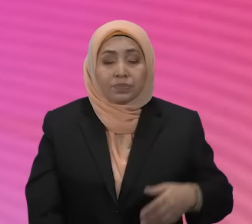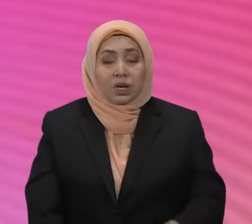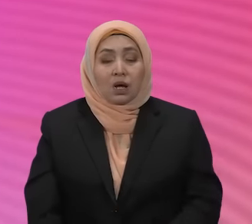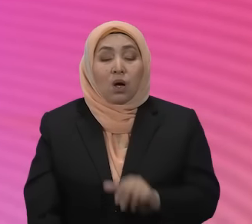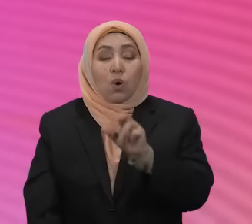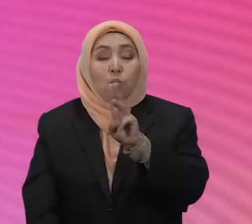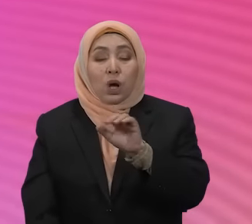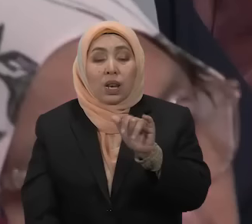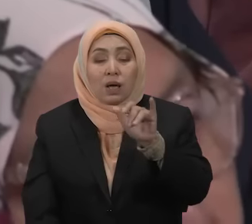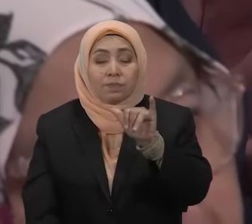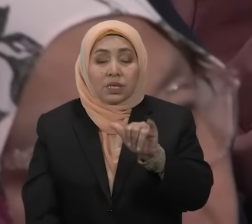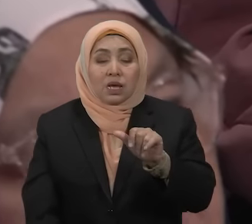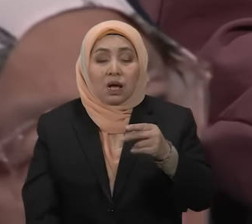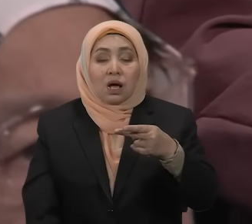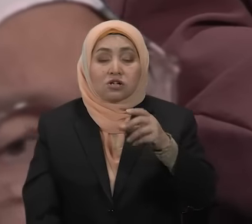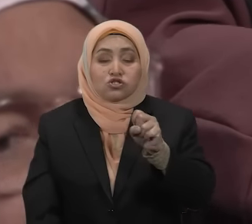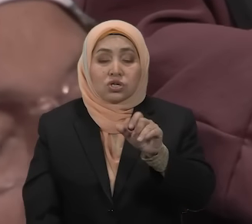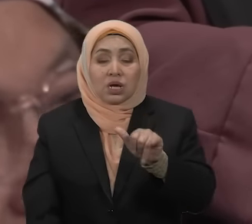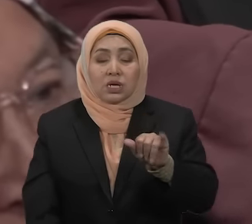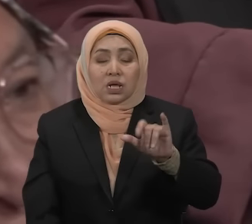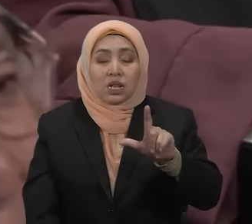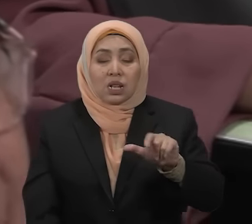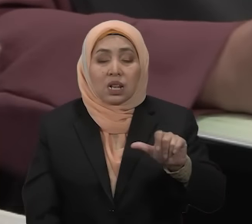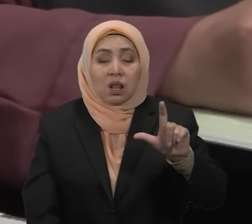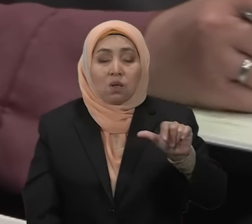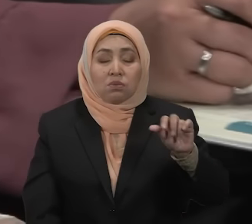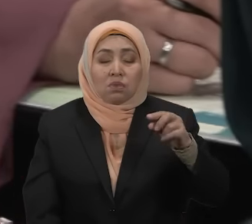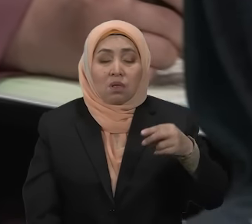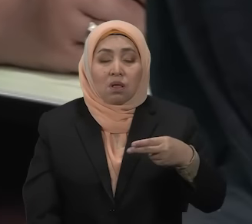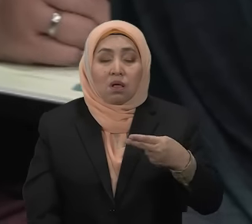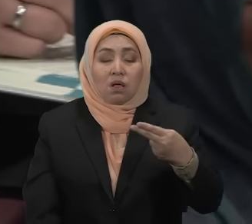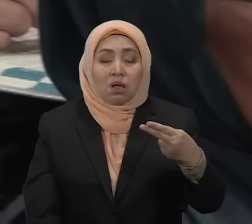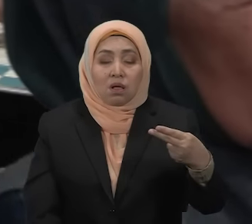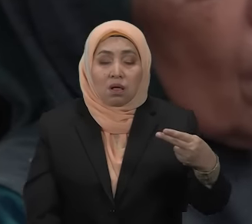Allah. Silakan. Walam yakhsha illa